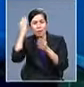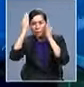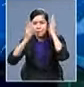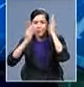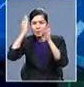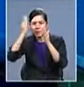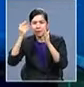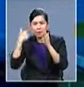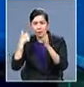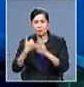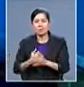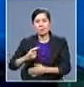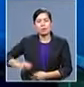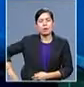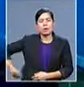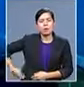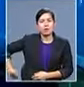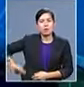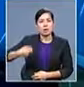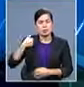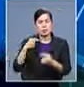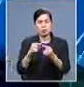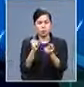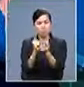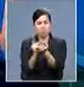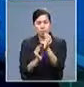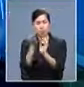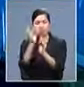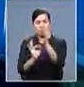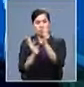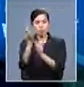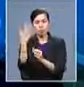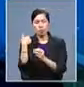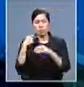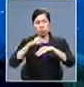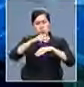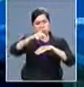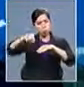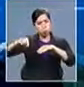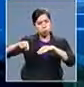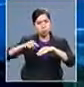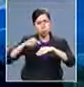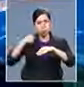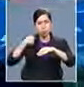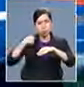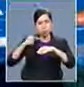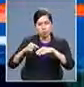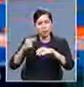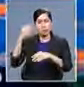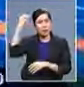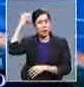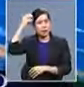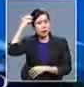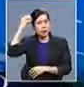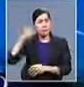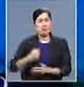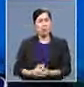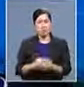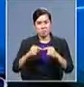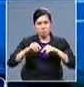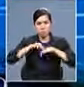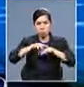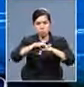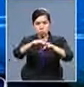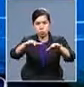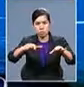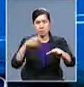อที่กัมพูชานะครับพบการเผาหนาแน่นทางตอนเหนือของประเทศกัมพูชาต่อเนื่องไปสปป.ลาวและที่กัมพูชานั้นนับจุดฮอ